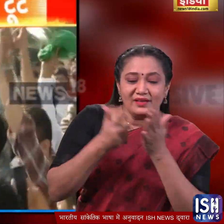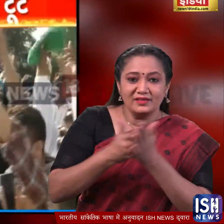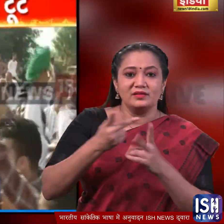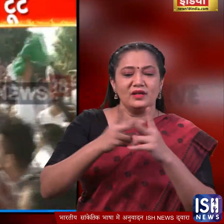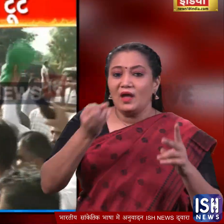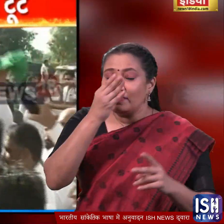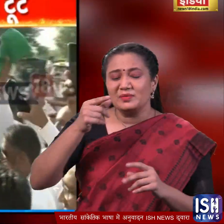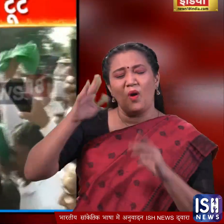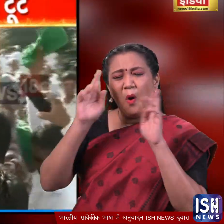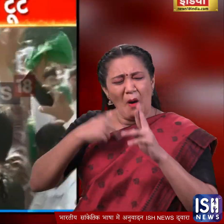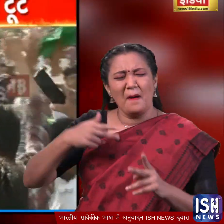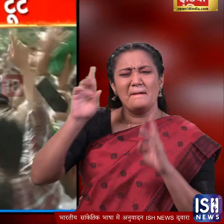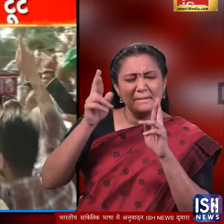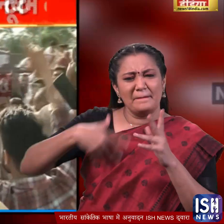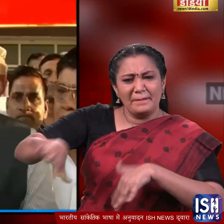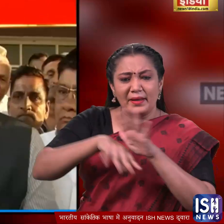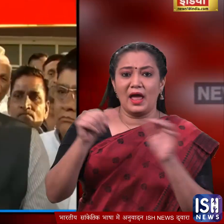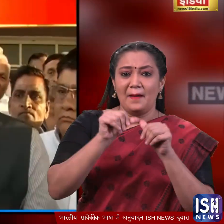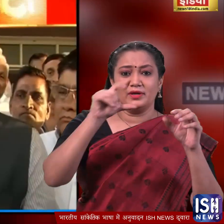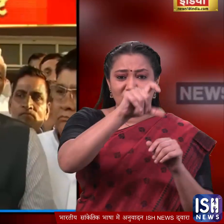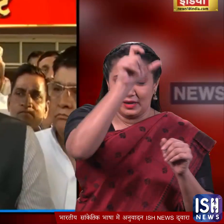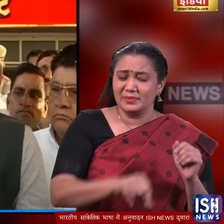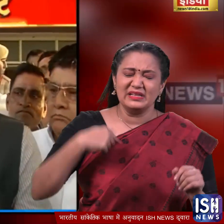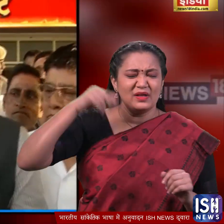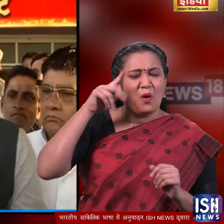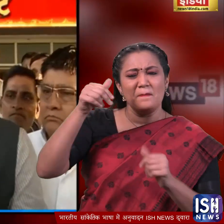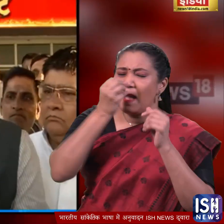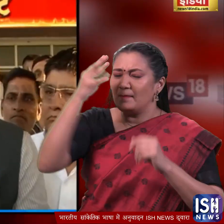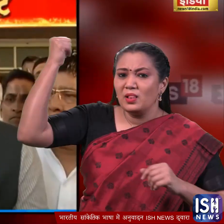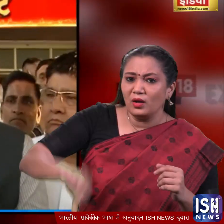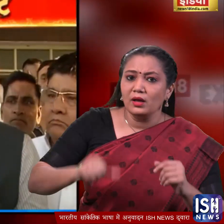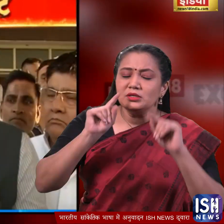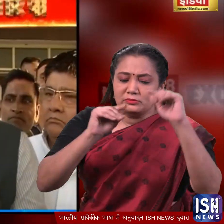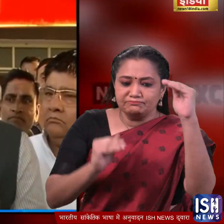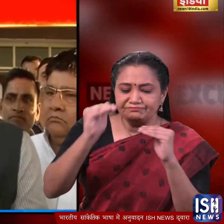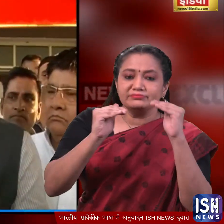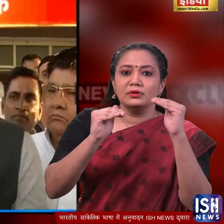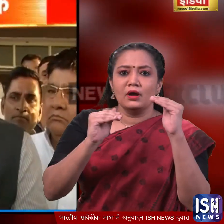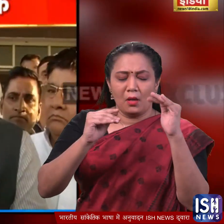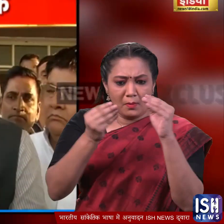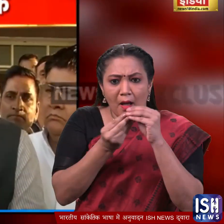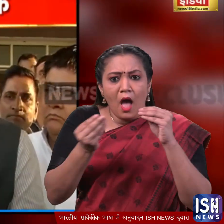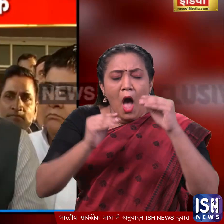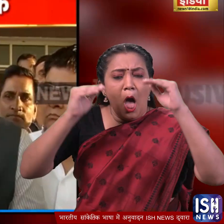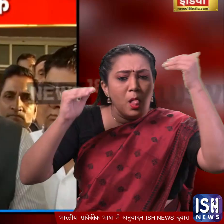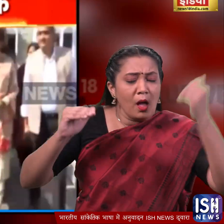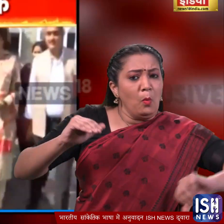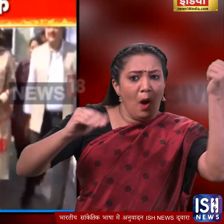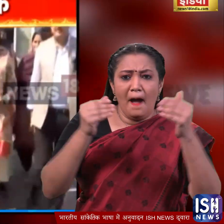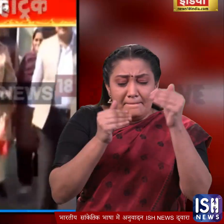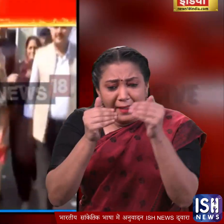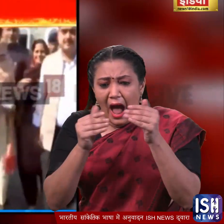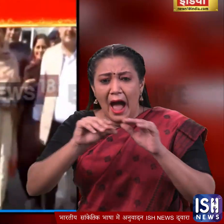वजह से बीजेपी की बड़ी हार की भविष्यवाणी करने वाले अभय चौटाला ने जीत के अंतर में कमी की वजह प्रशासन के पक्षपाती रवैये को